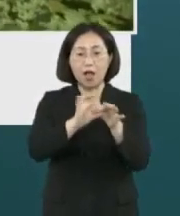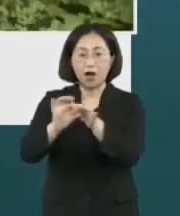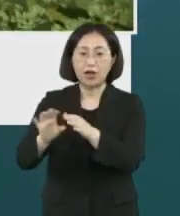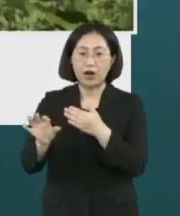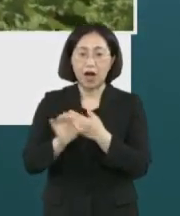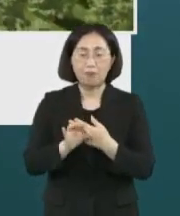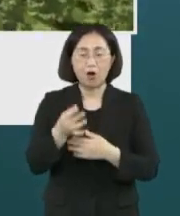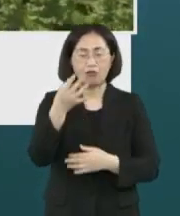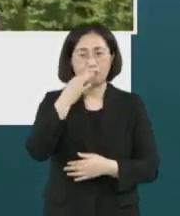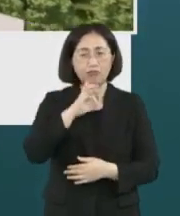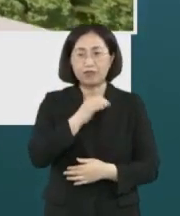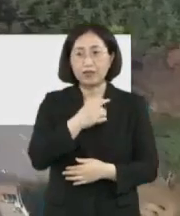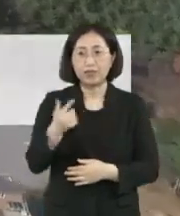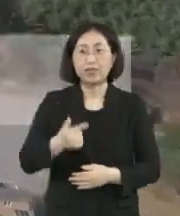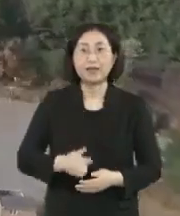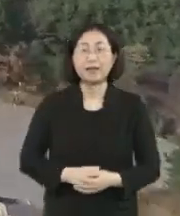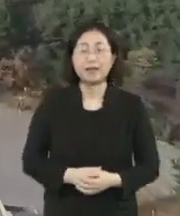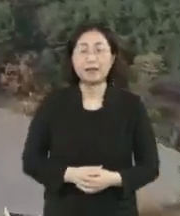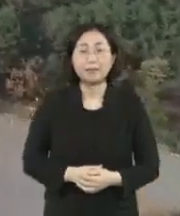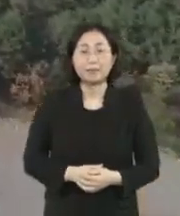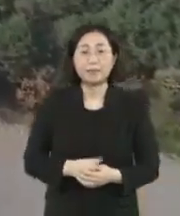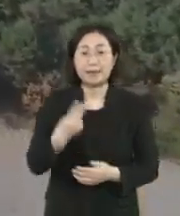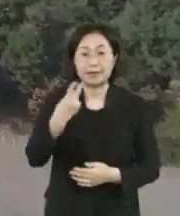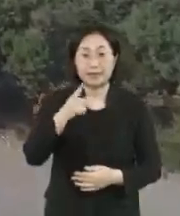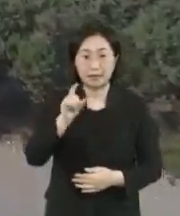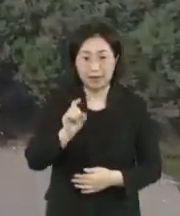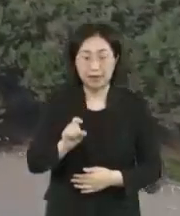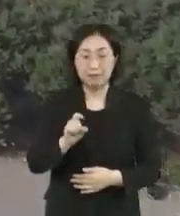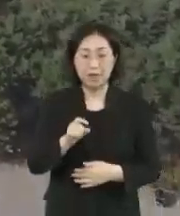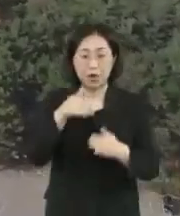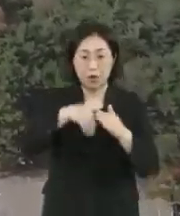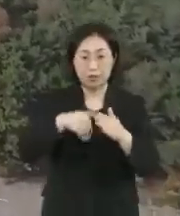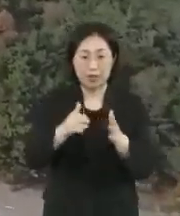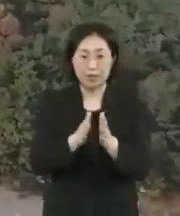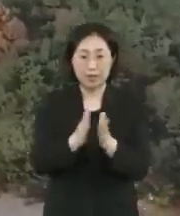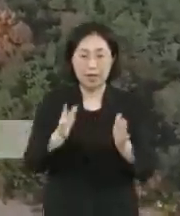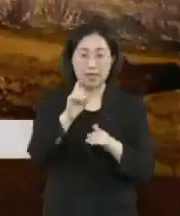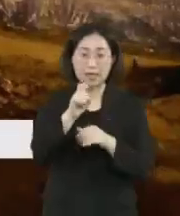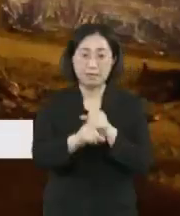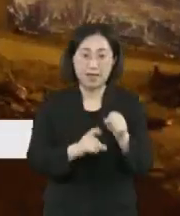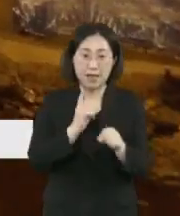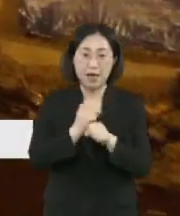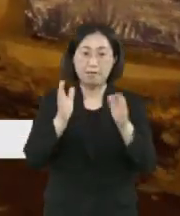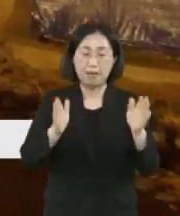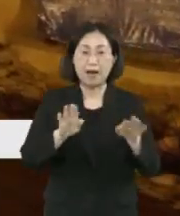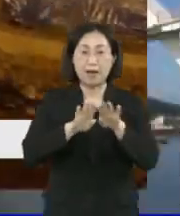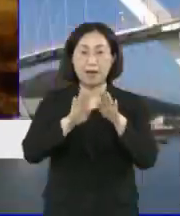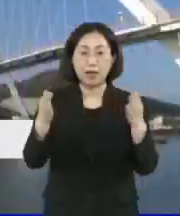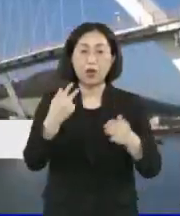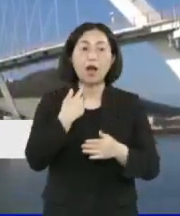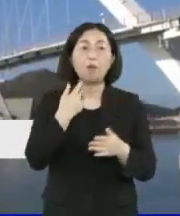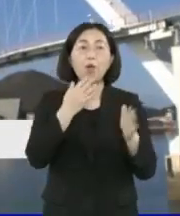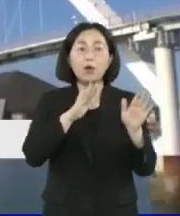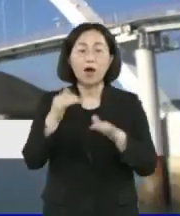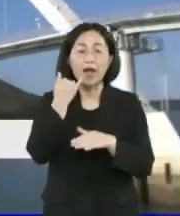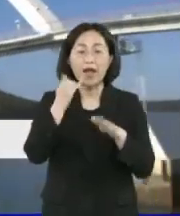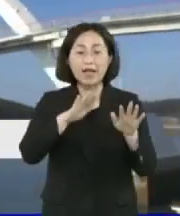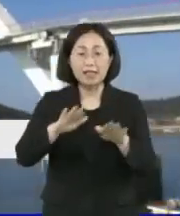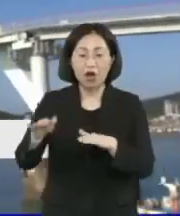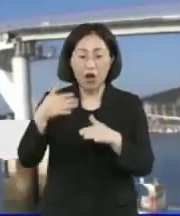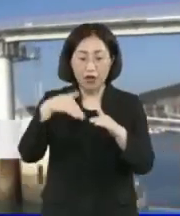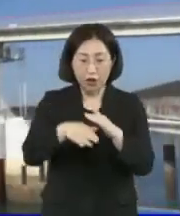시너지 효과도 기대하고 있습니다. 지난 2010년 공사를 시작해 11년 만에 개통되는 보령 해저 터널이